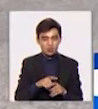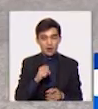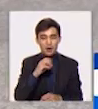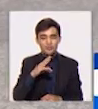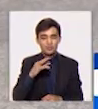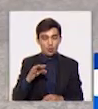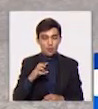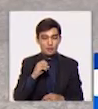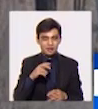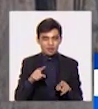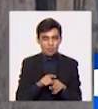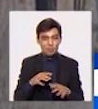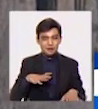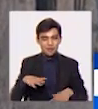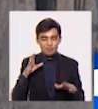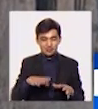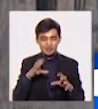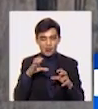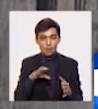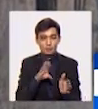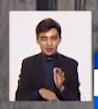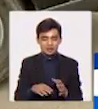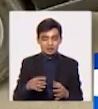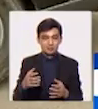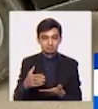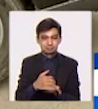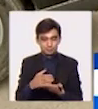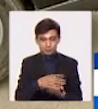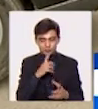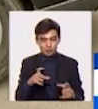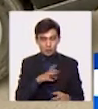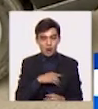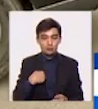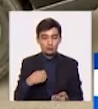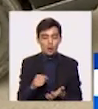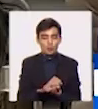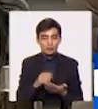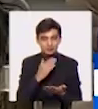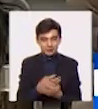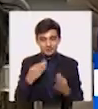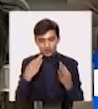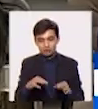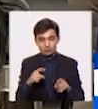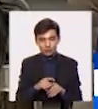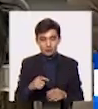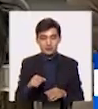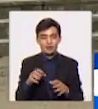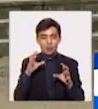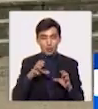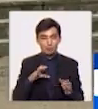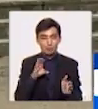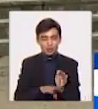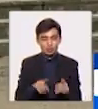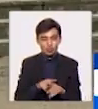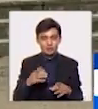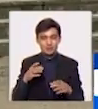емес, базар маңындағы заңсыз тұрақтардан адам жинаған. Ал жолаушы тасымалына рұқсатыңыз болса да заңсыз жол бойынан адам жинаушылар әрекеті